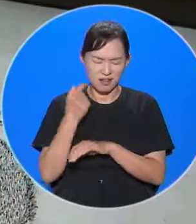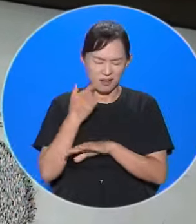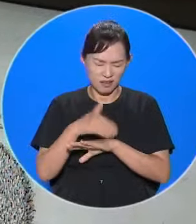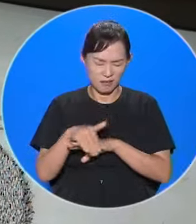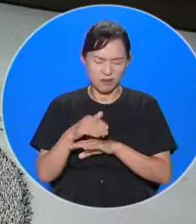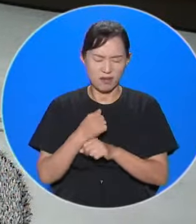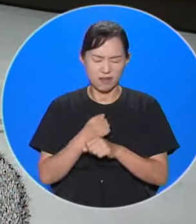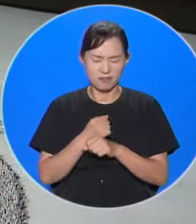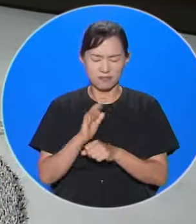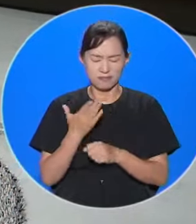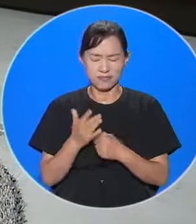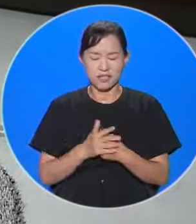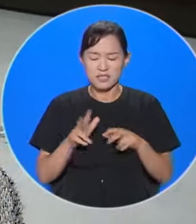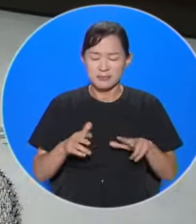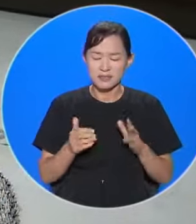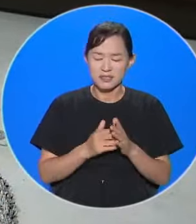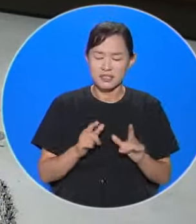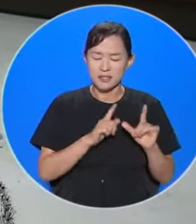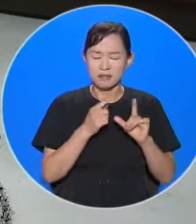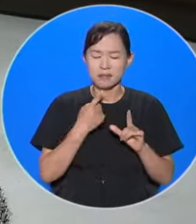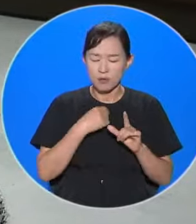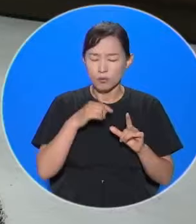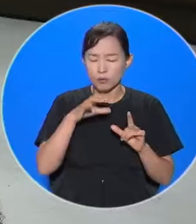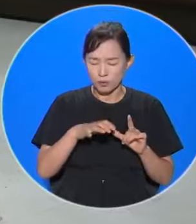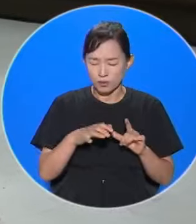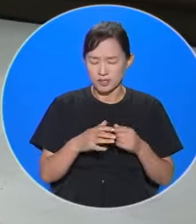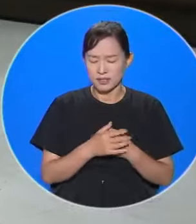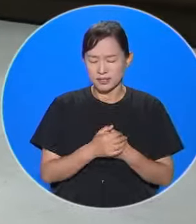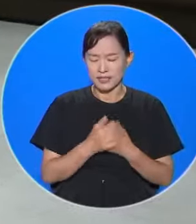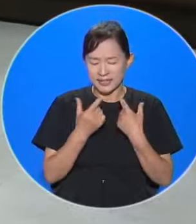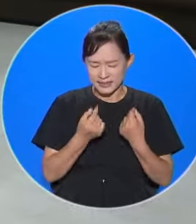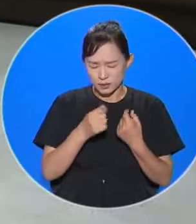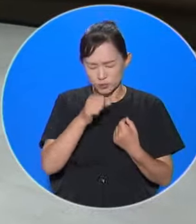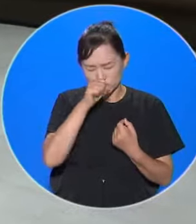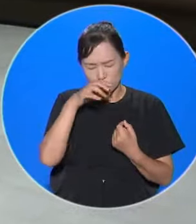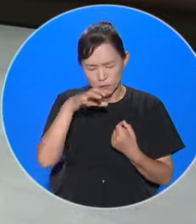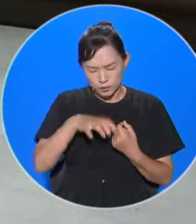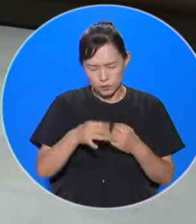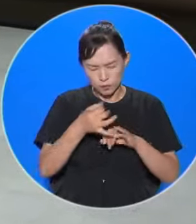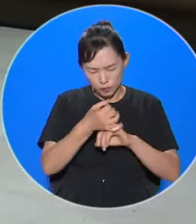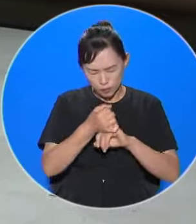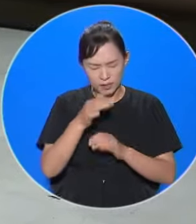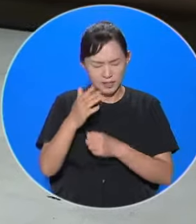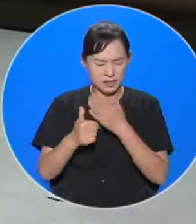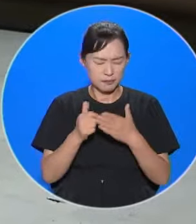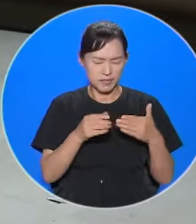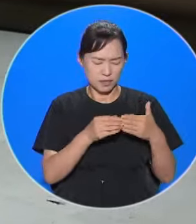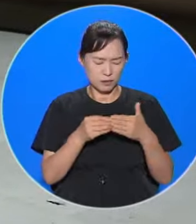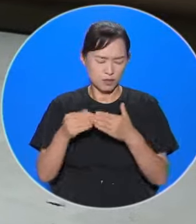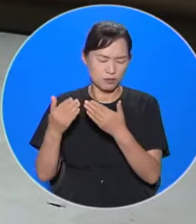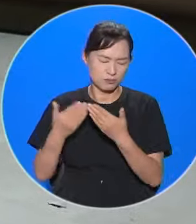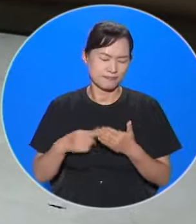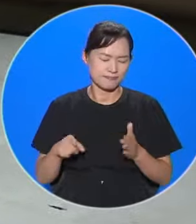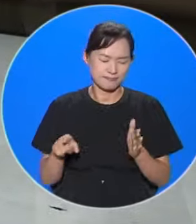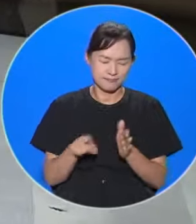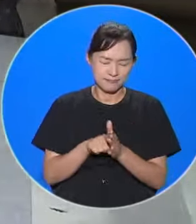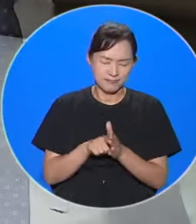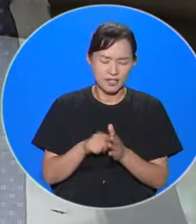한다고 합니다. 하나님, 지금까지 살아왔던 곳처럼 좋은 곳으로 반드시 하나님께서 인도하실 줄